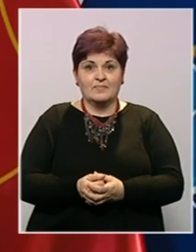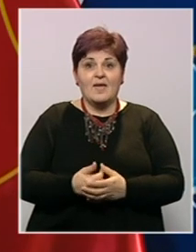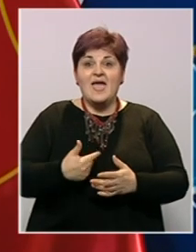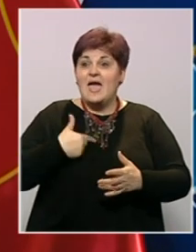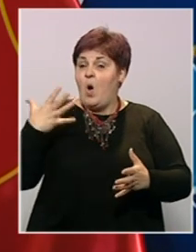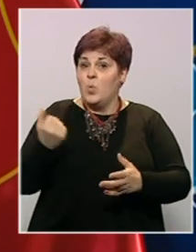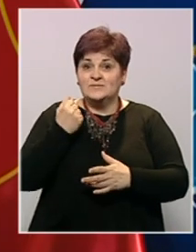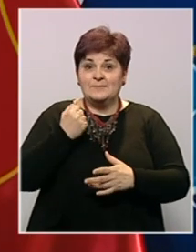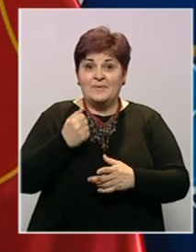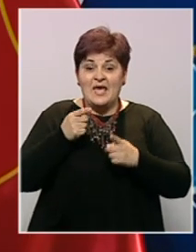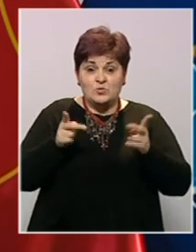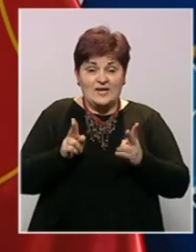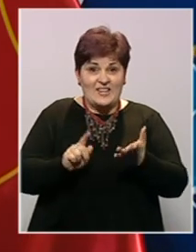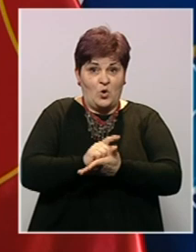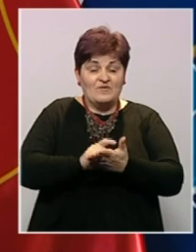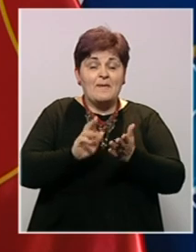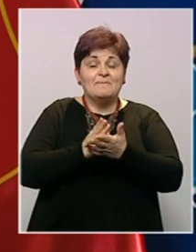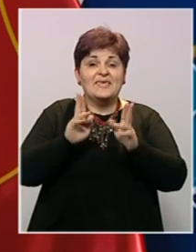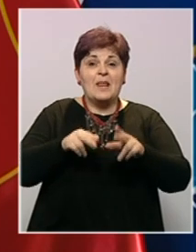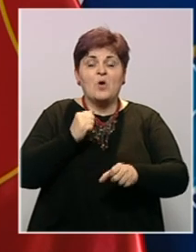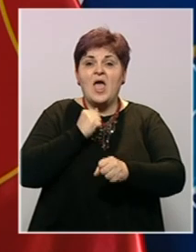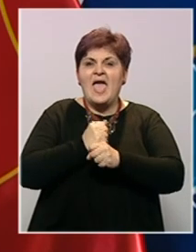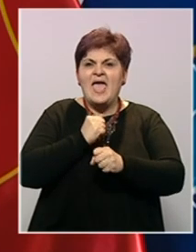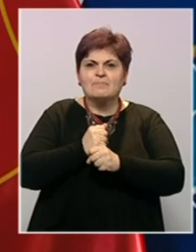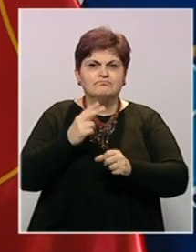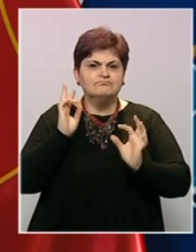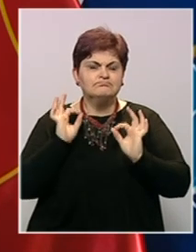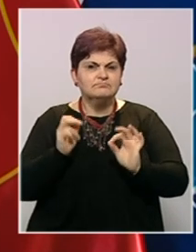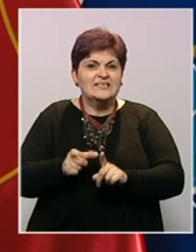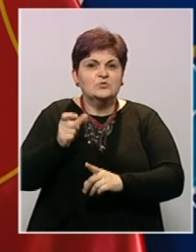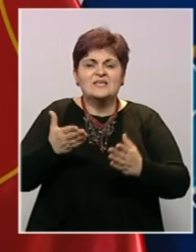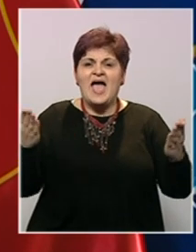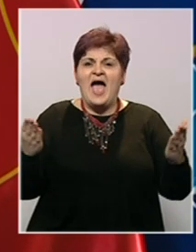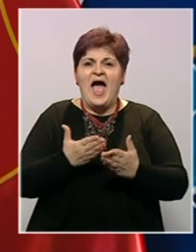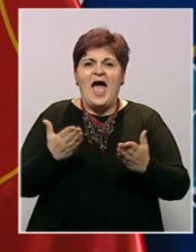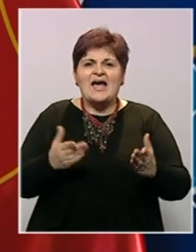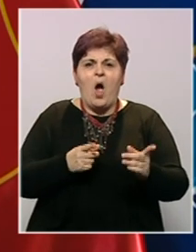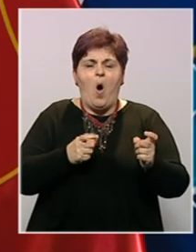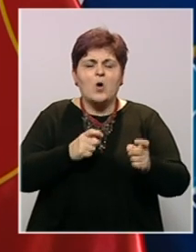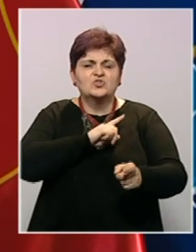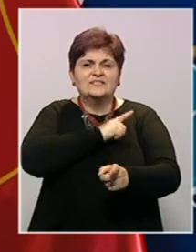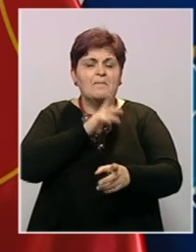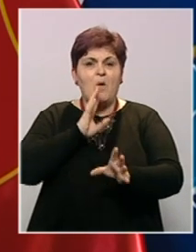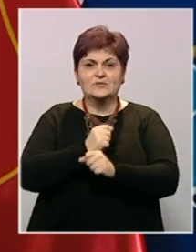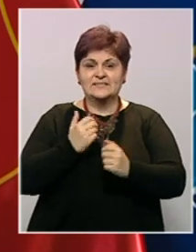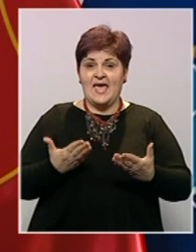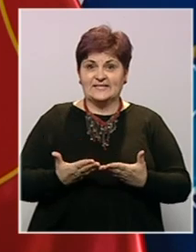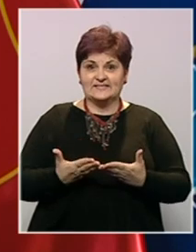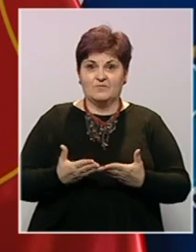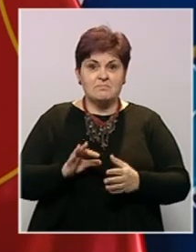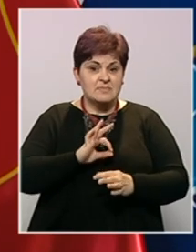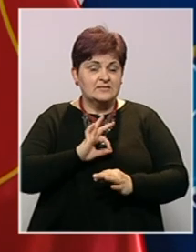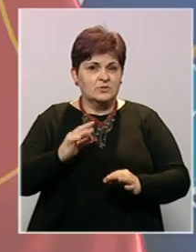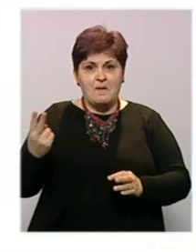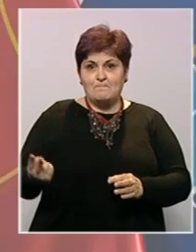Izuzetan uspjeh je da je u tako kratkom vremenu bilo moguće izgraditi respektabilnu instituciju kakve su jedinstvene oružane snage Bosne i Hercegovine. Izuzetno